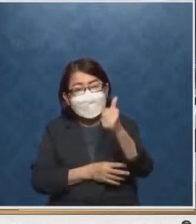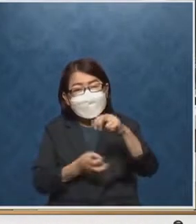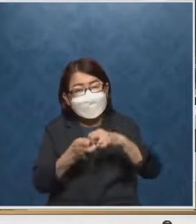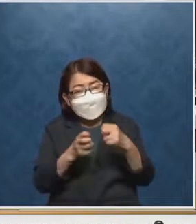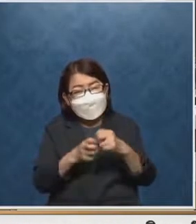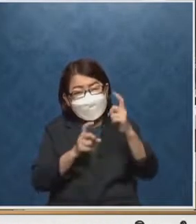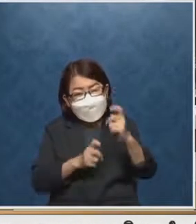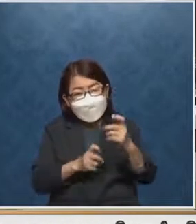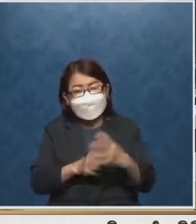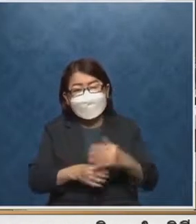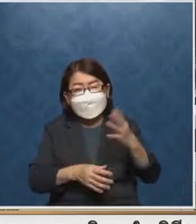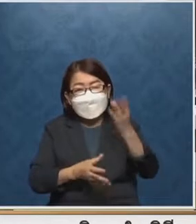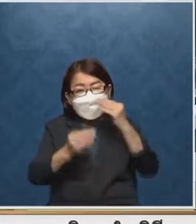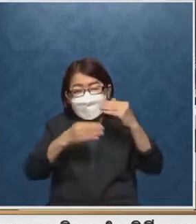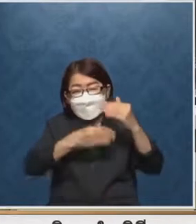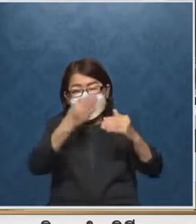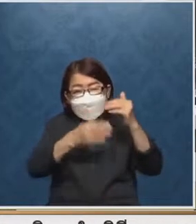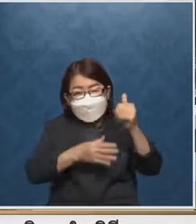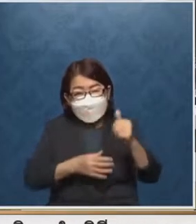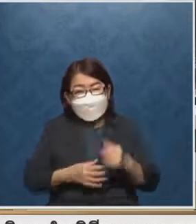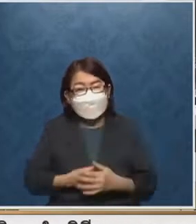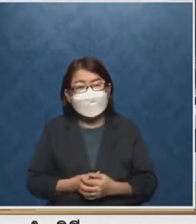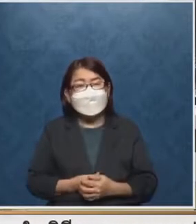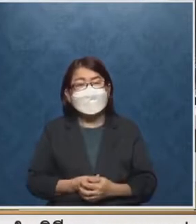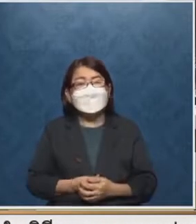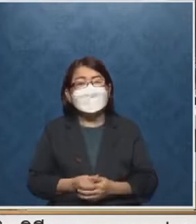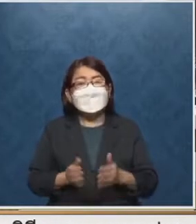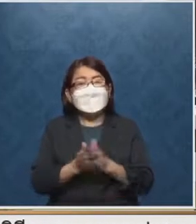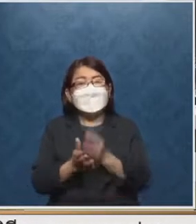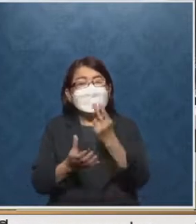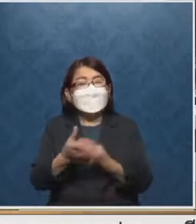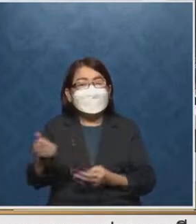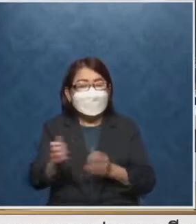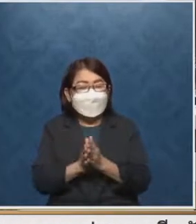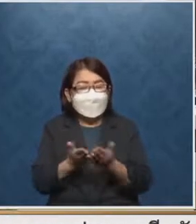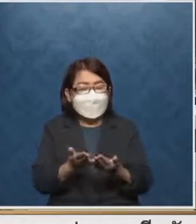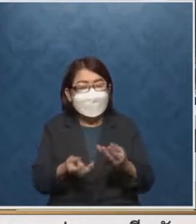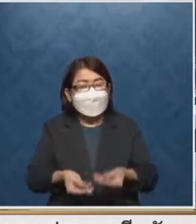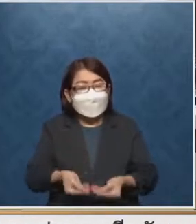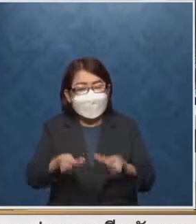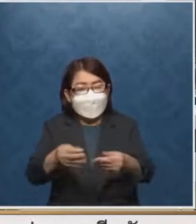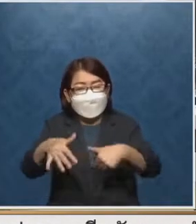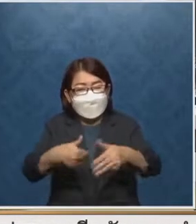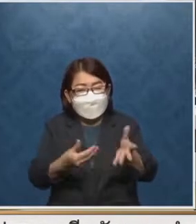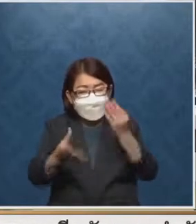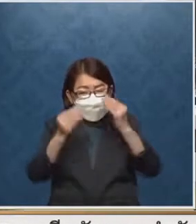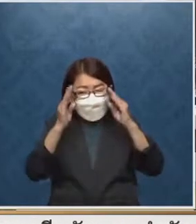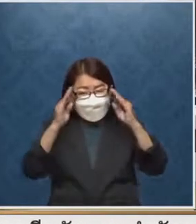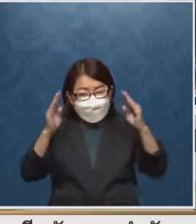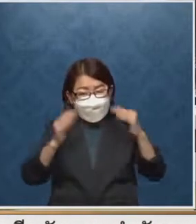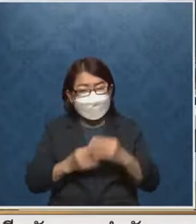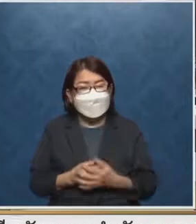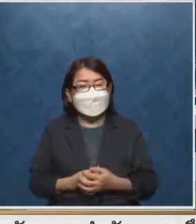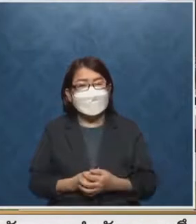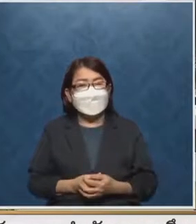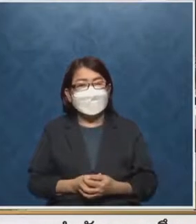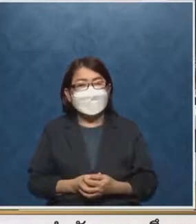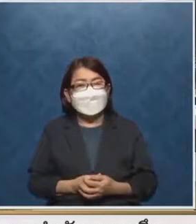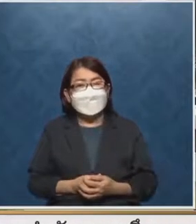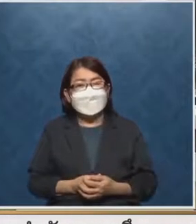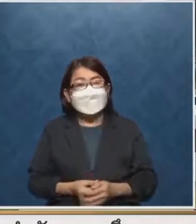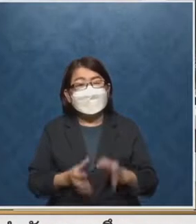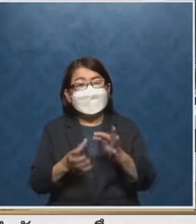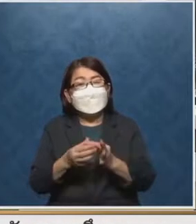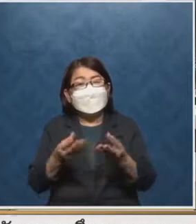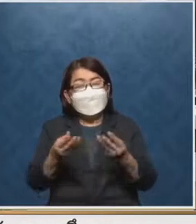ค์ผลิตคู่มือผู้บริโภคเท่าทันสื่อในเรื่องราย